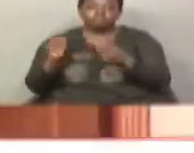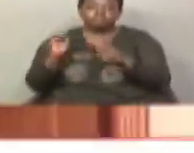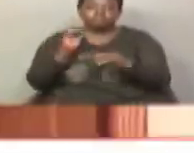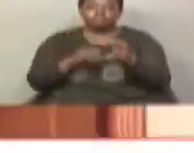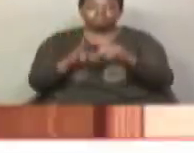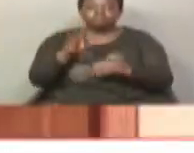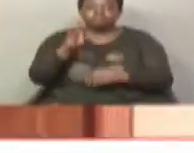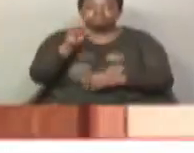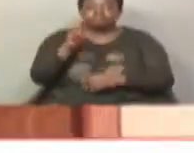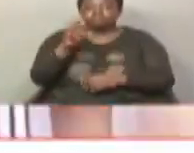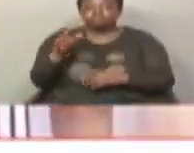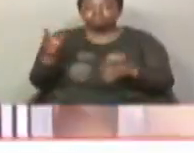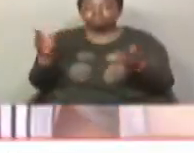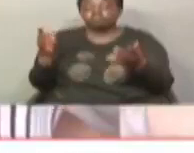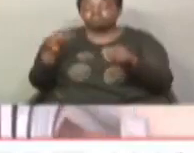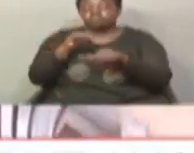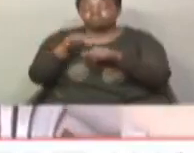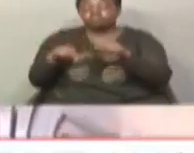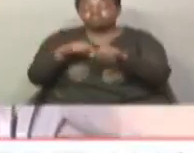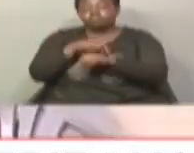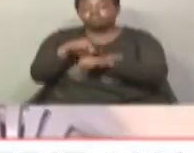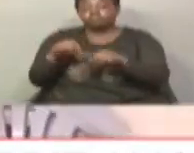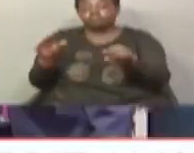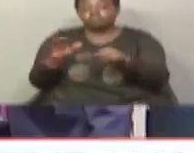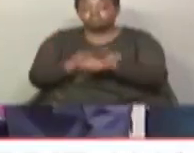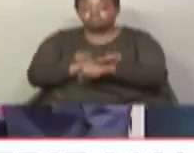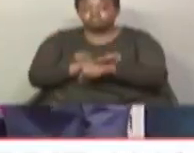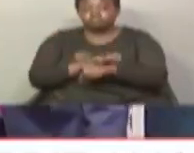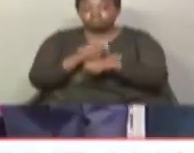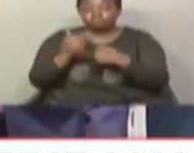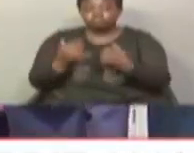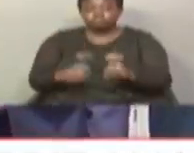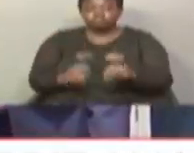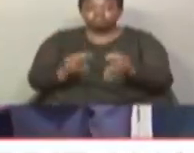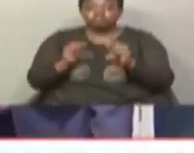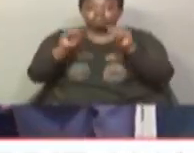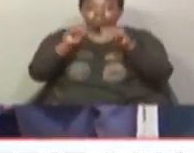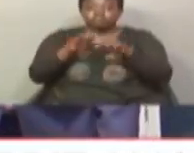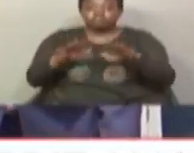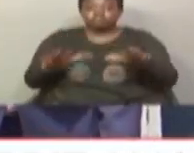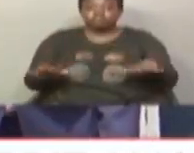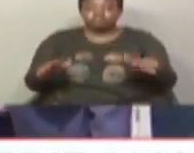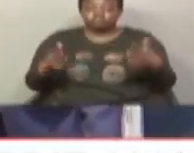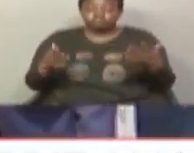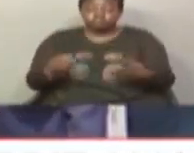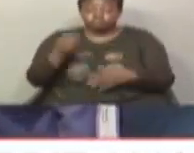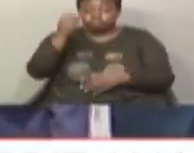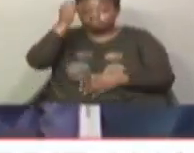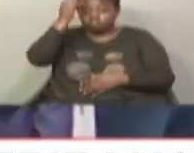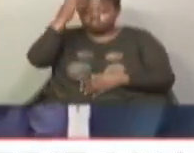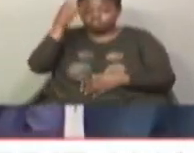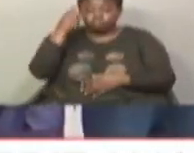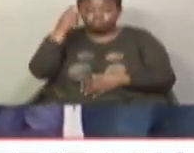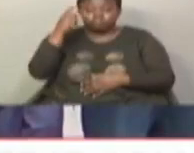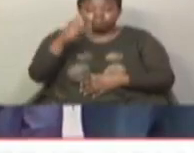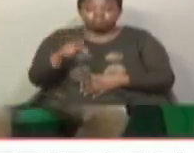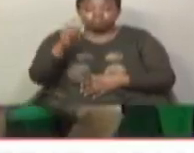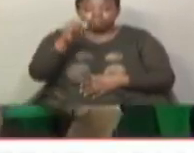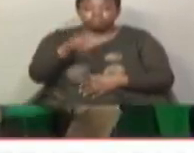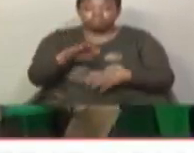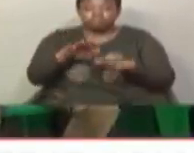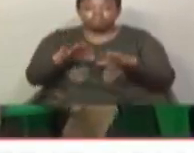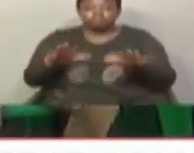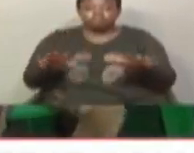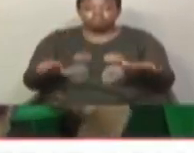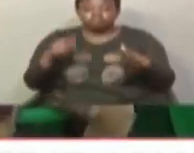radisi Justin Babas akatotesawa namba ulva agenze kutaka jasa za watu singabundi dide okubaza kubibanja biawe